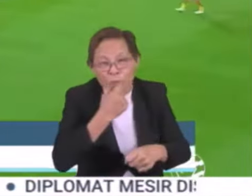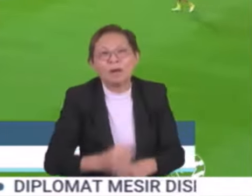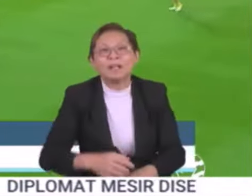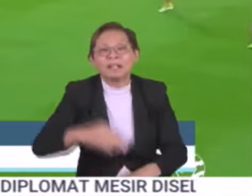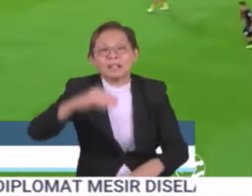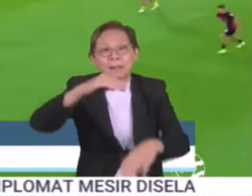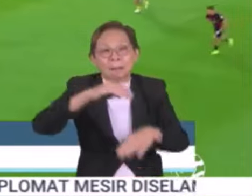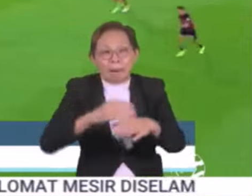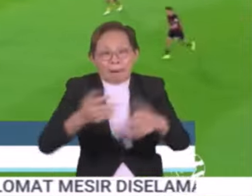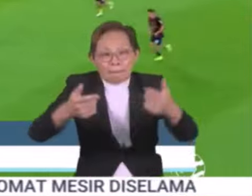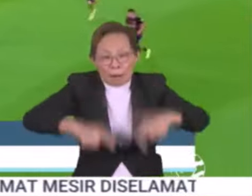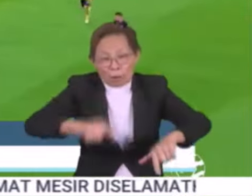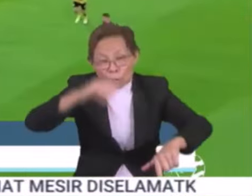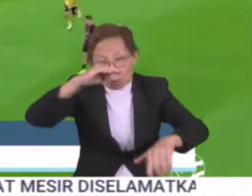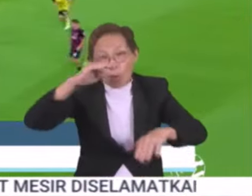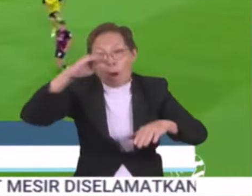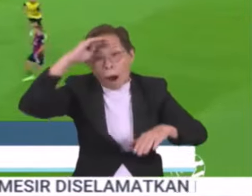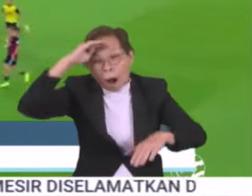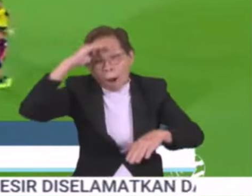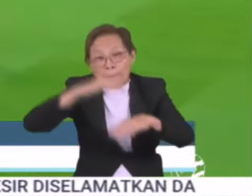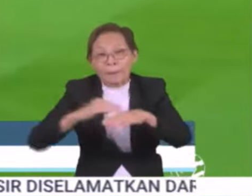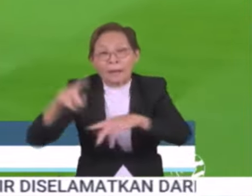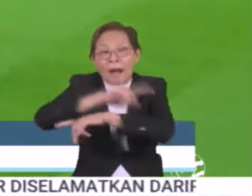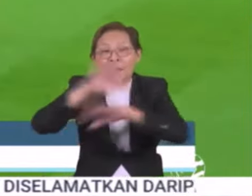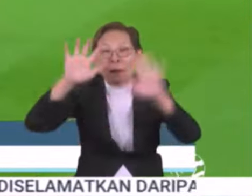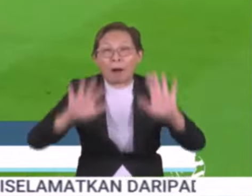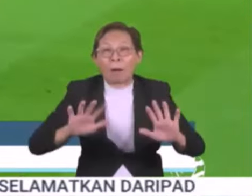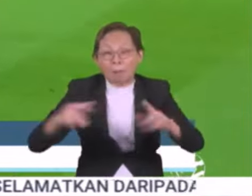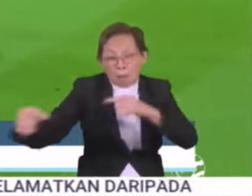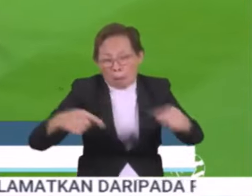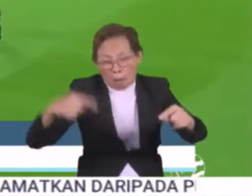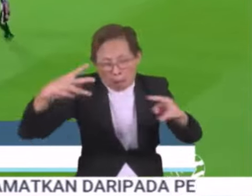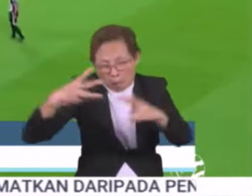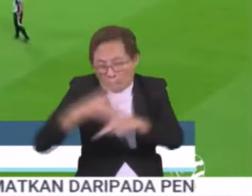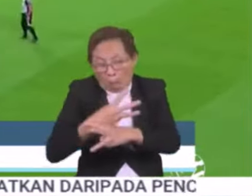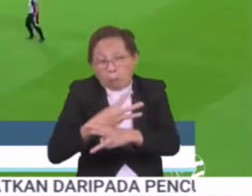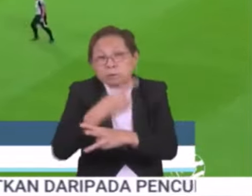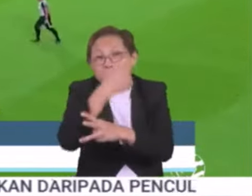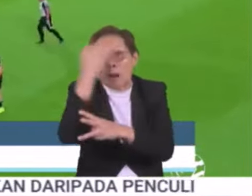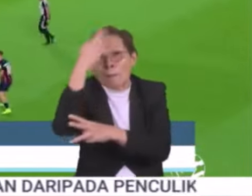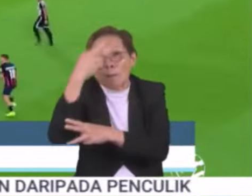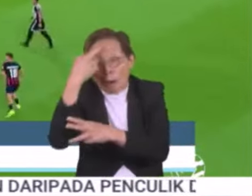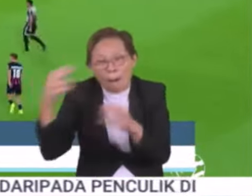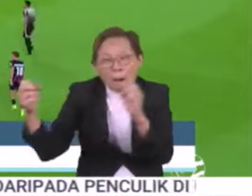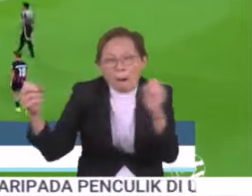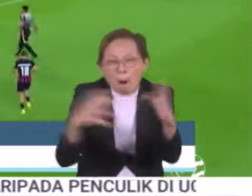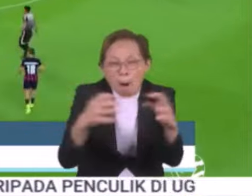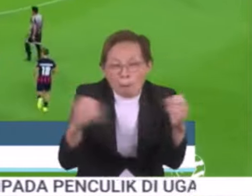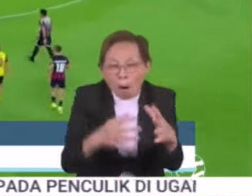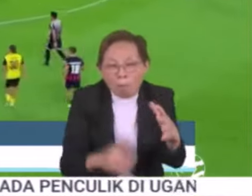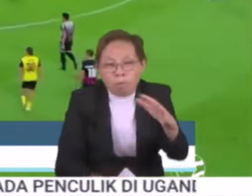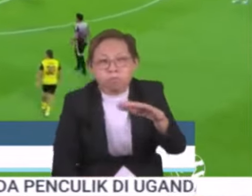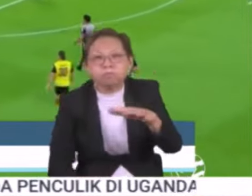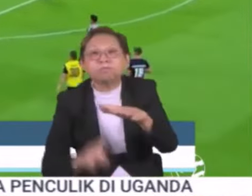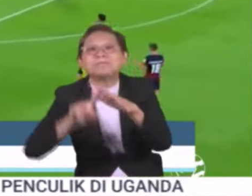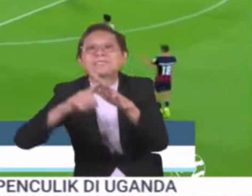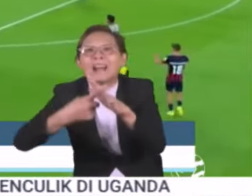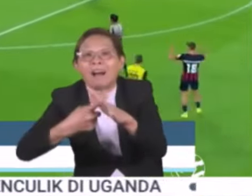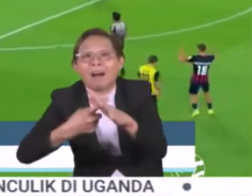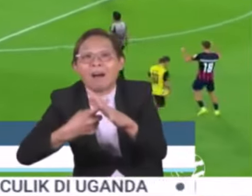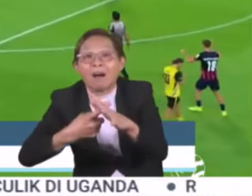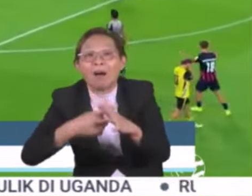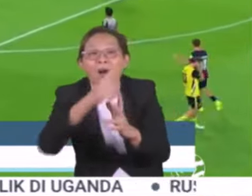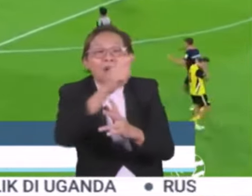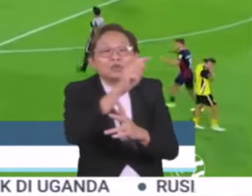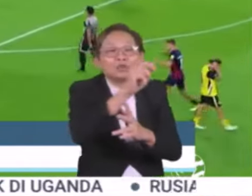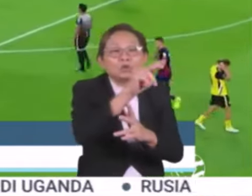Iskandar Puteri Johor Ahad lepas, perlawanan menjadi panas seketika berpunca daripada insiden pergaduhan yang tercetus apabila